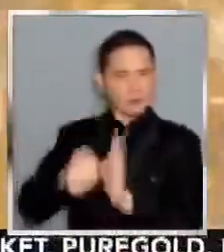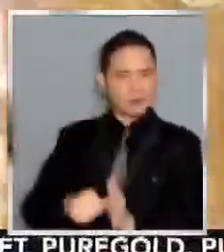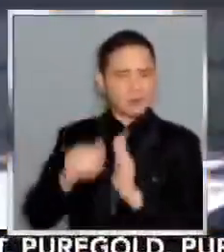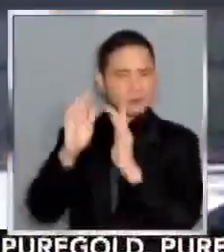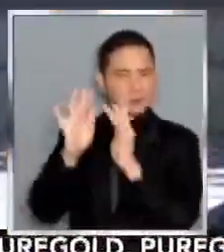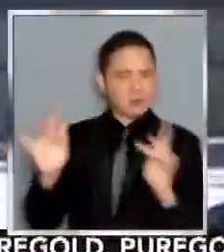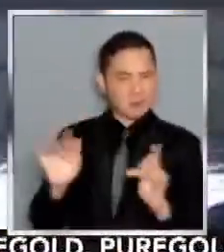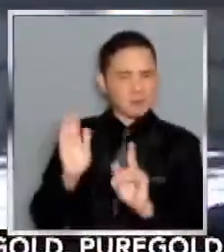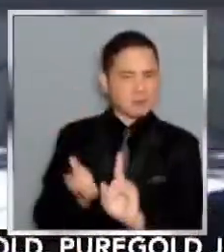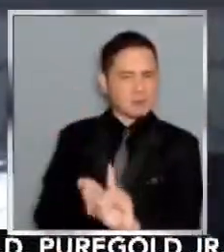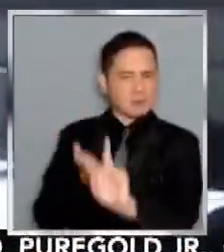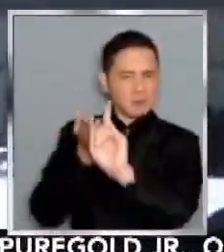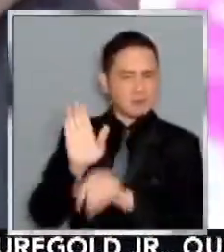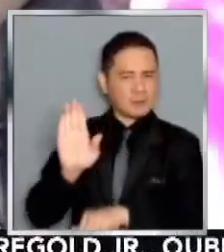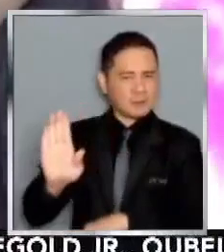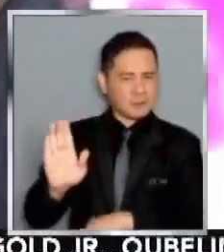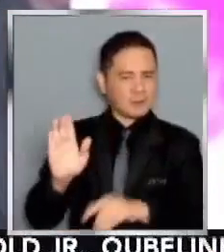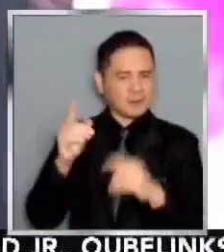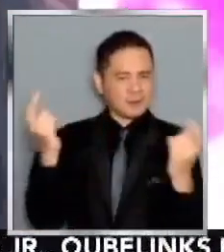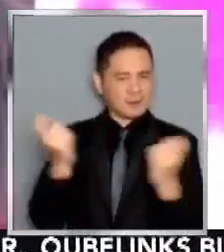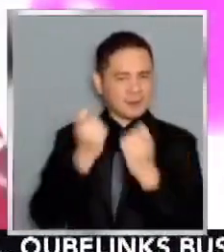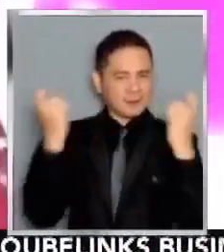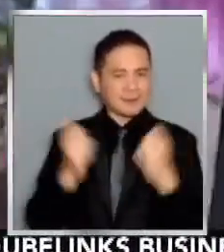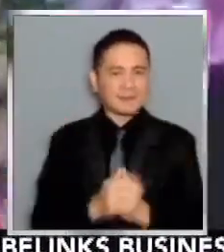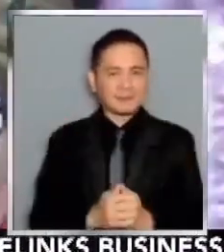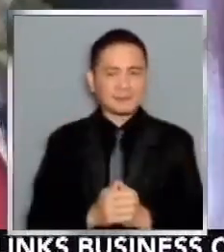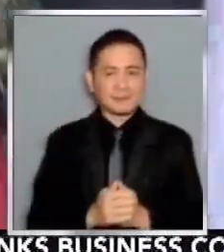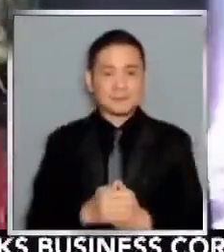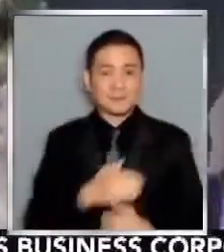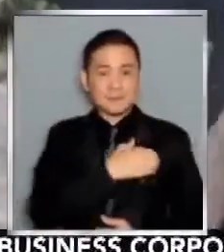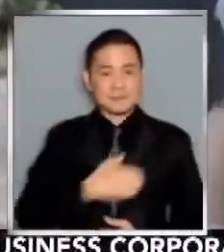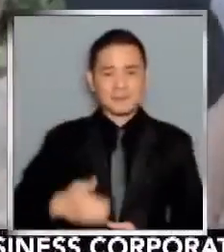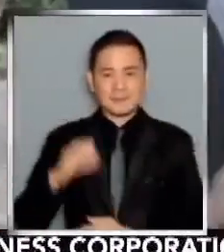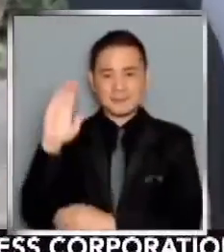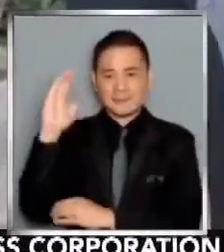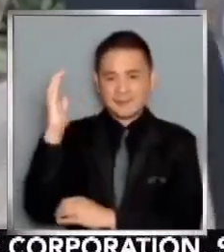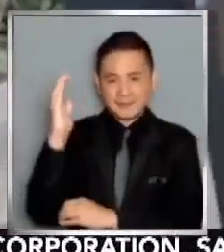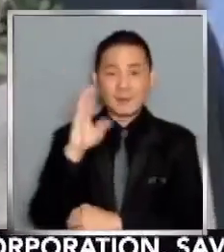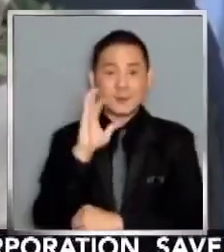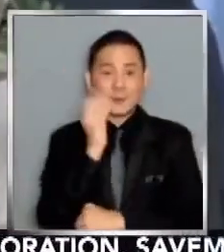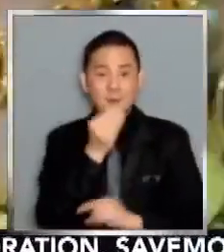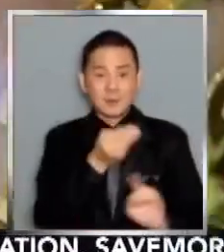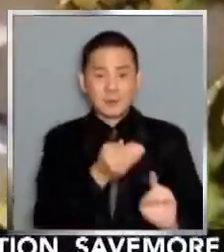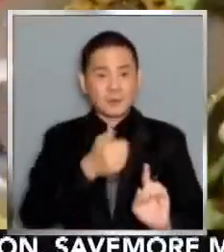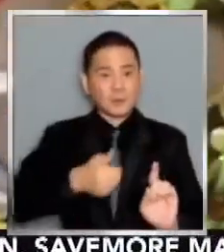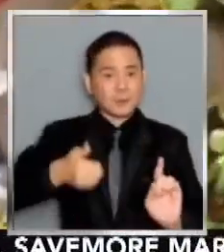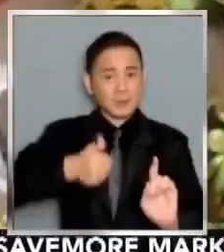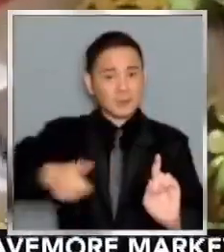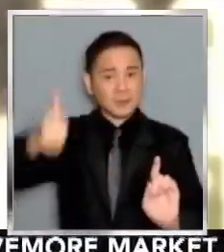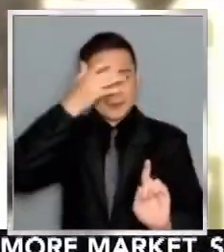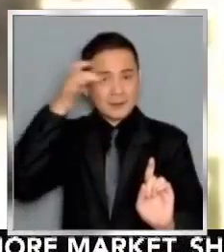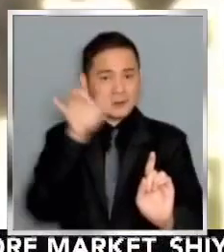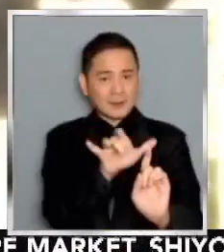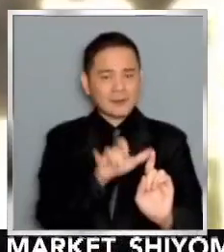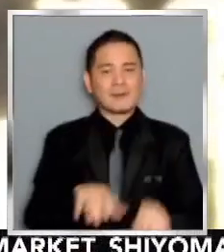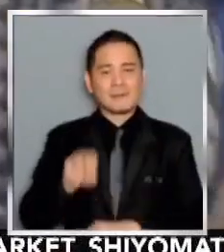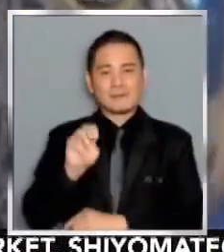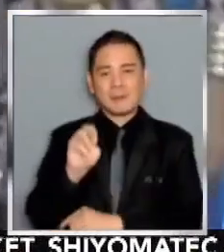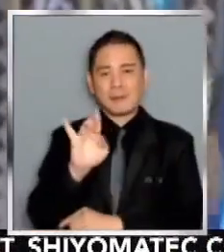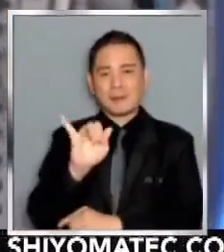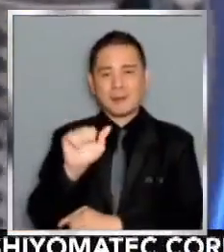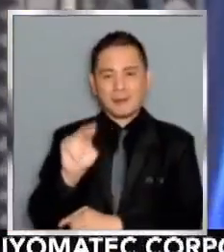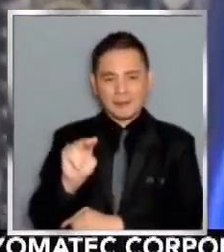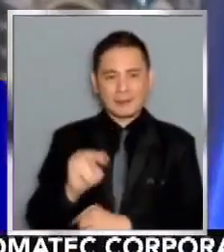Caliboaclan. Kinurunahan bilang binibini ng Kalibo Ati-Atihan 2023 si Avery Marian Sukgang, nagsilbing host si Martin Javier,